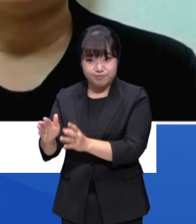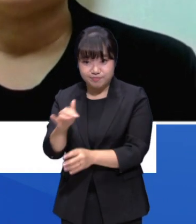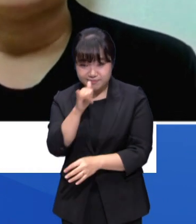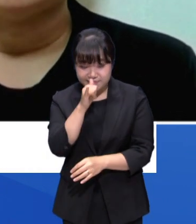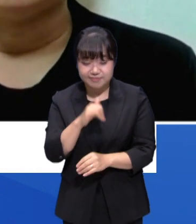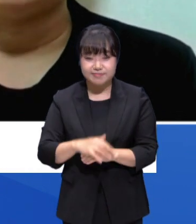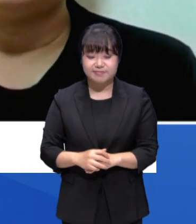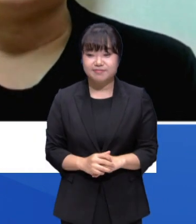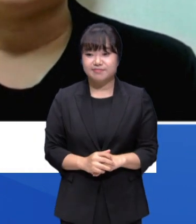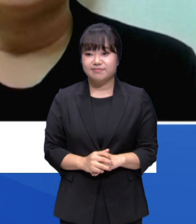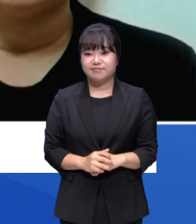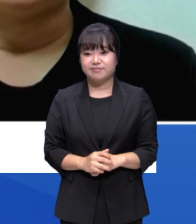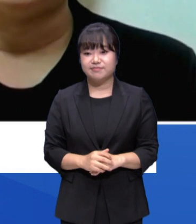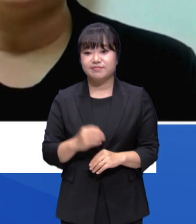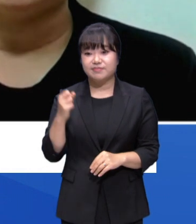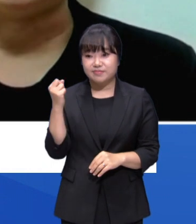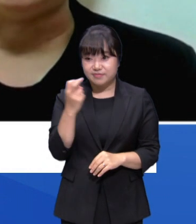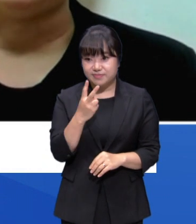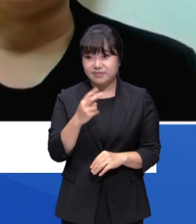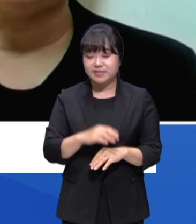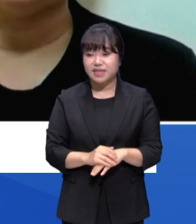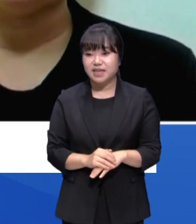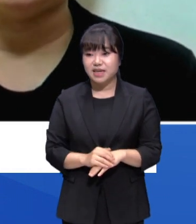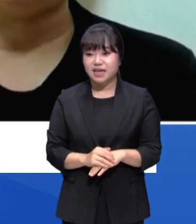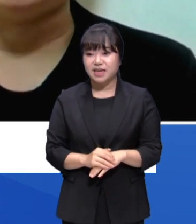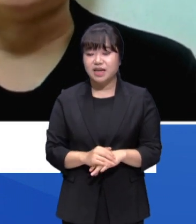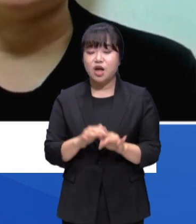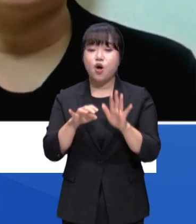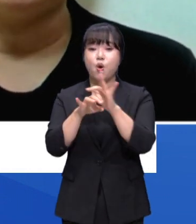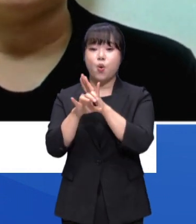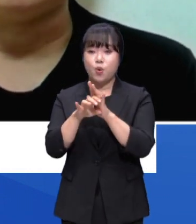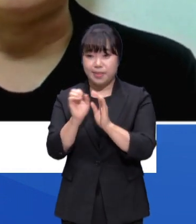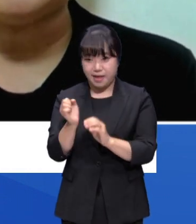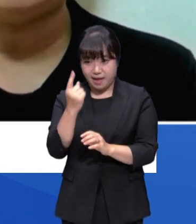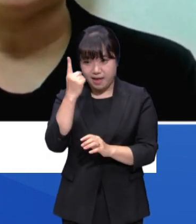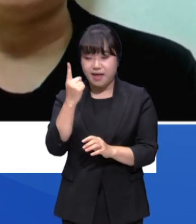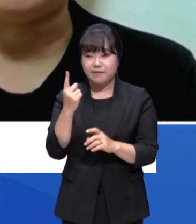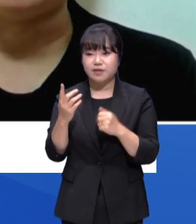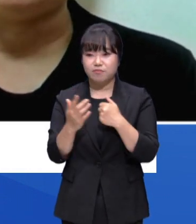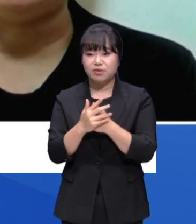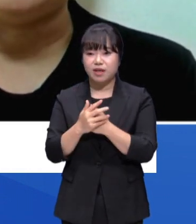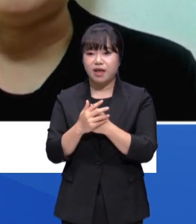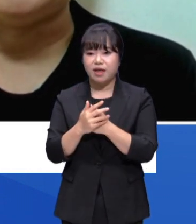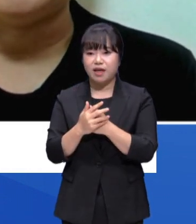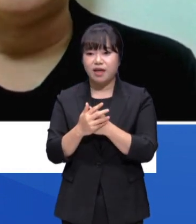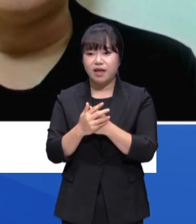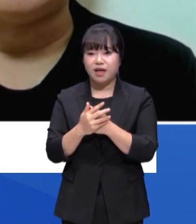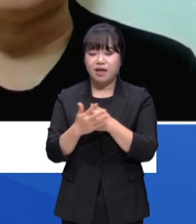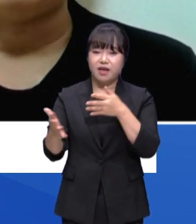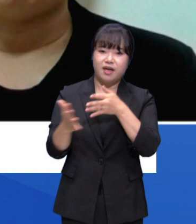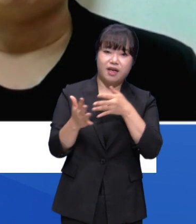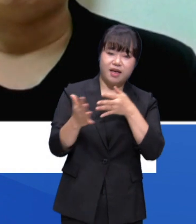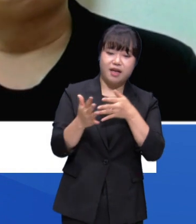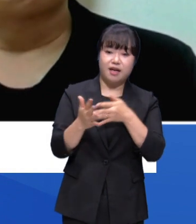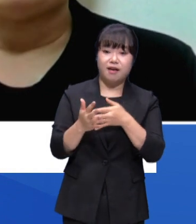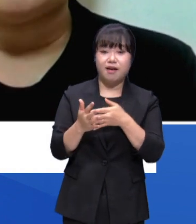되고요. 예, 또 지금까지 그 코로나 상황으로 인해서 예, 참여하지 못했던 주민들이